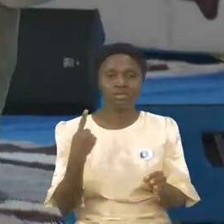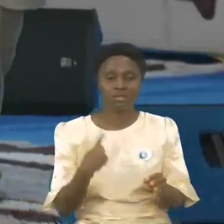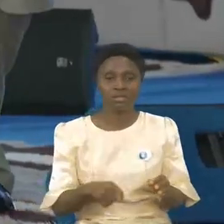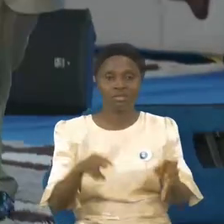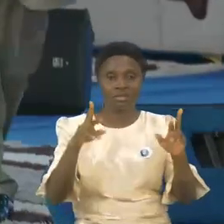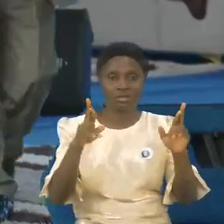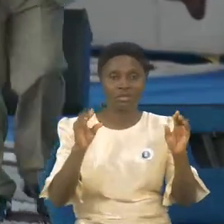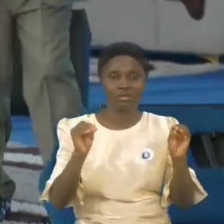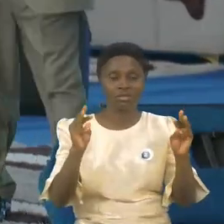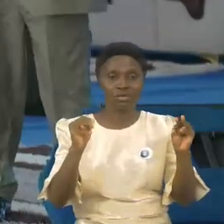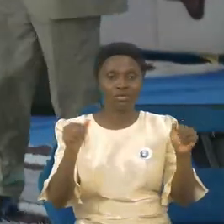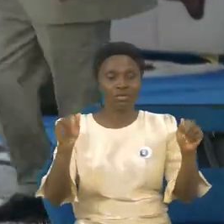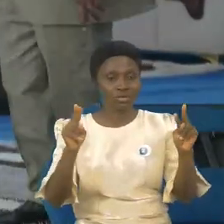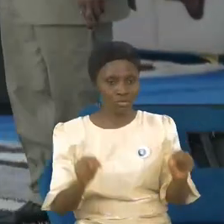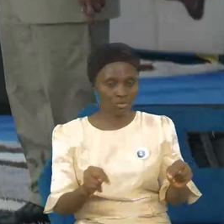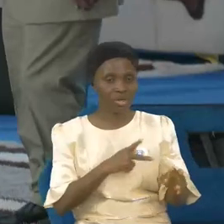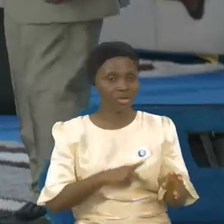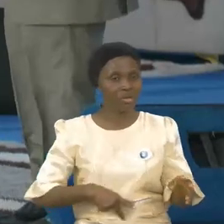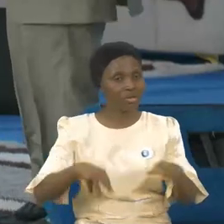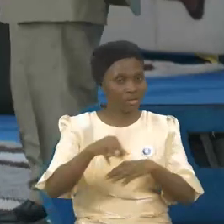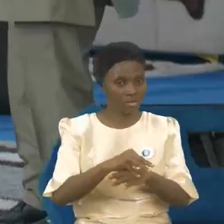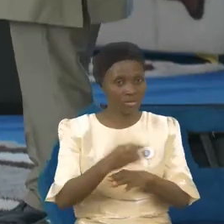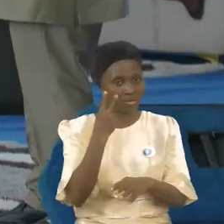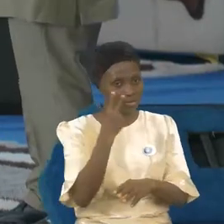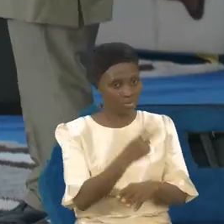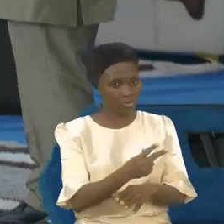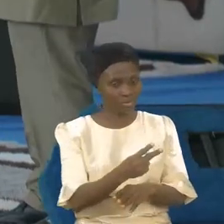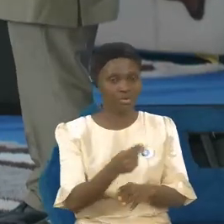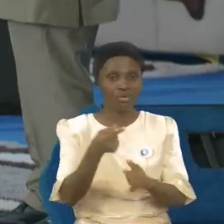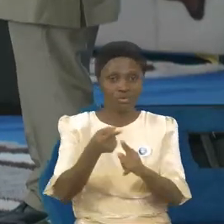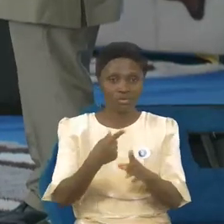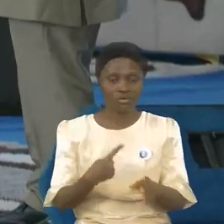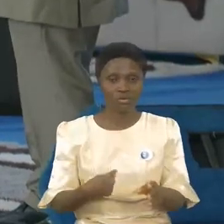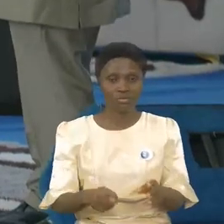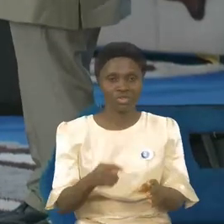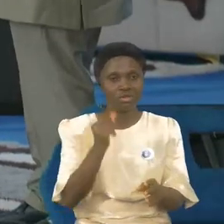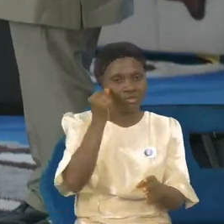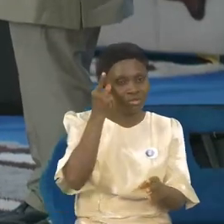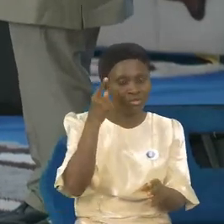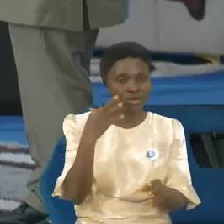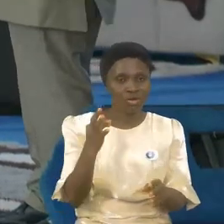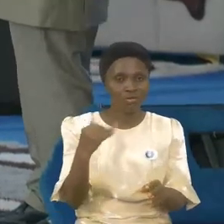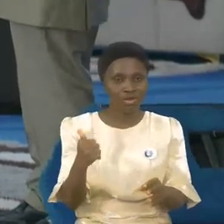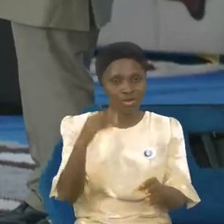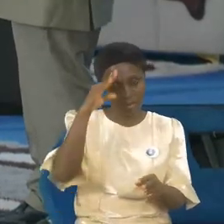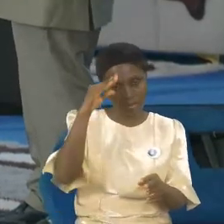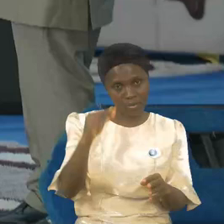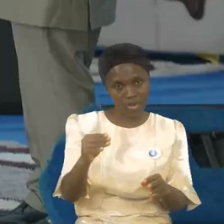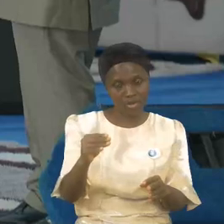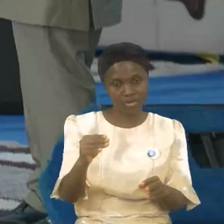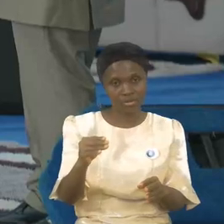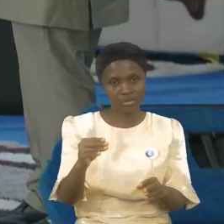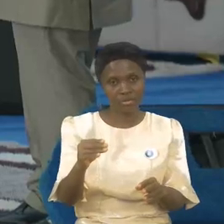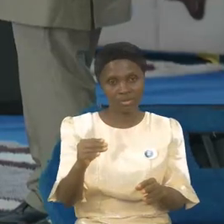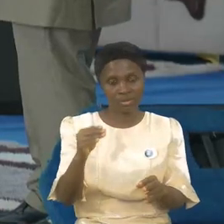ils sont des royaumes terrestres et leurs l'Empire romain mais maintenant il les a